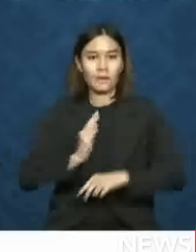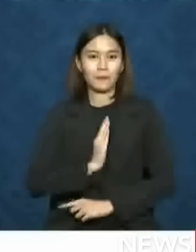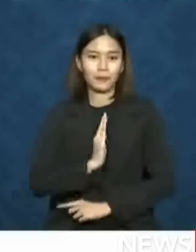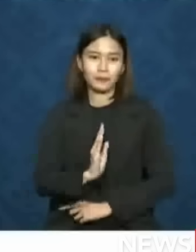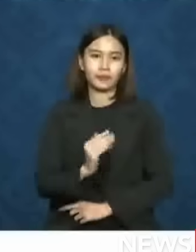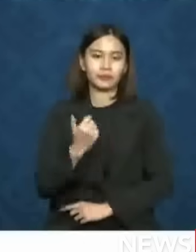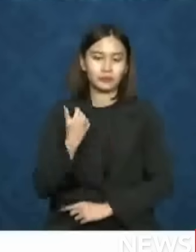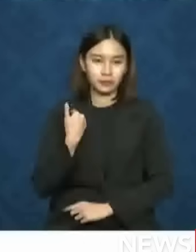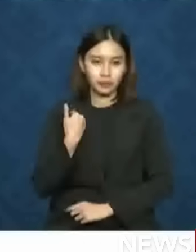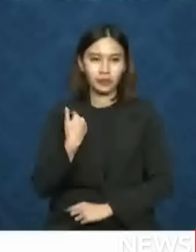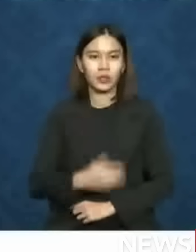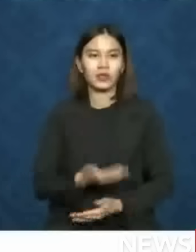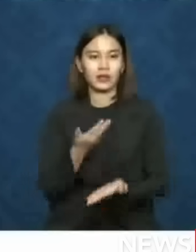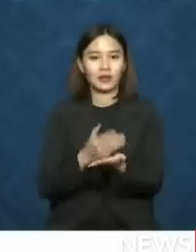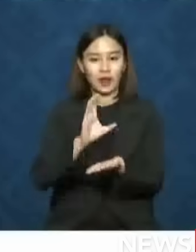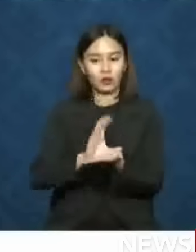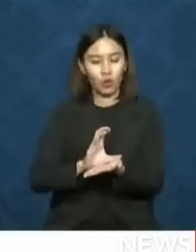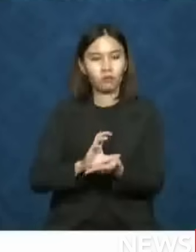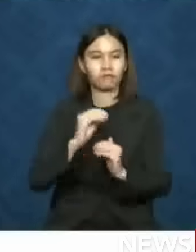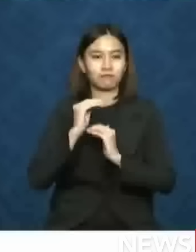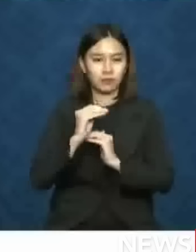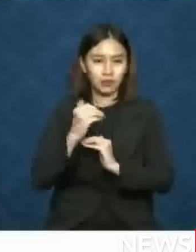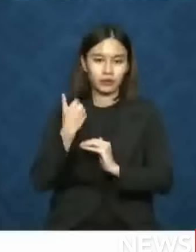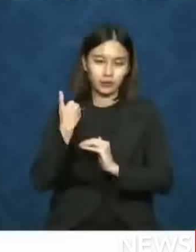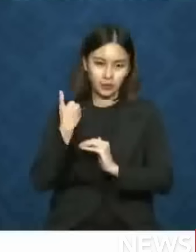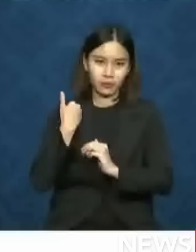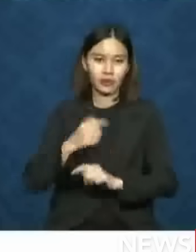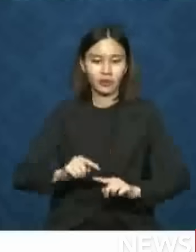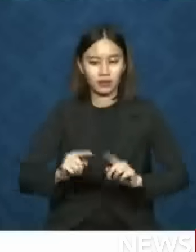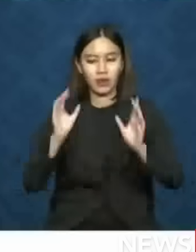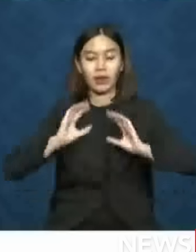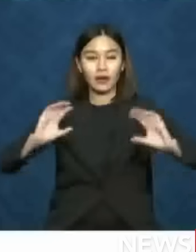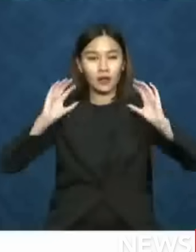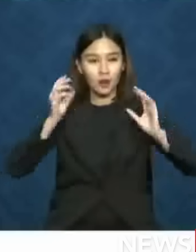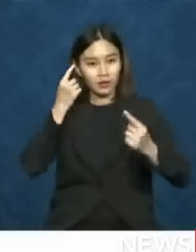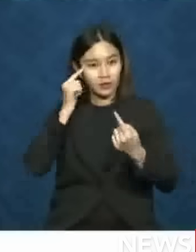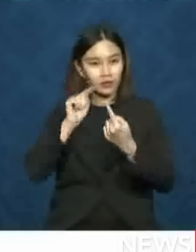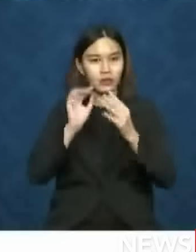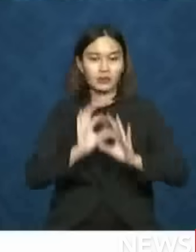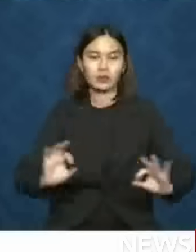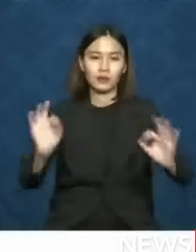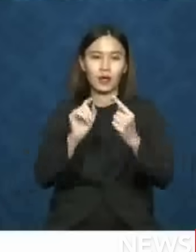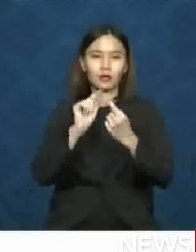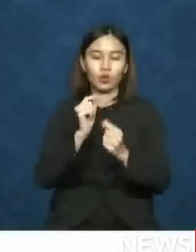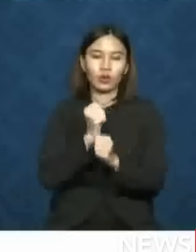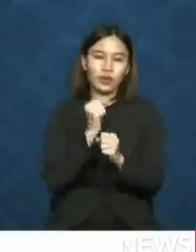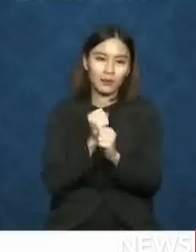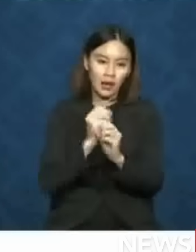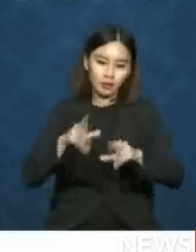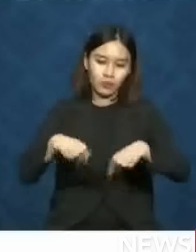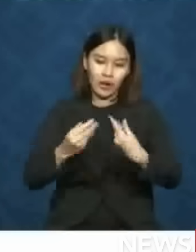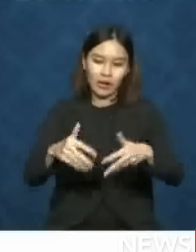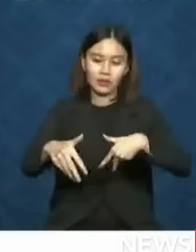ธรรมและมีวงเงินที่จำกัดแต่รัฐบาลยังคงให้ความสำคัญกับการมุ่งทำให้